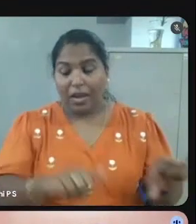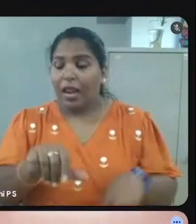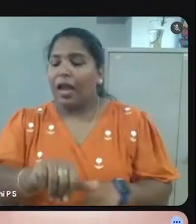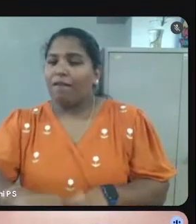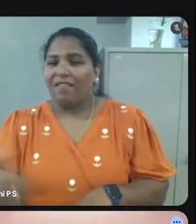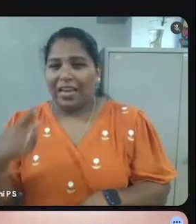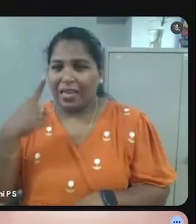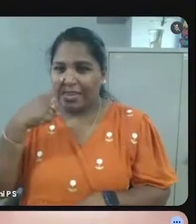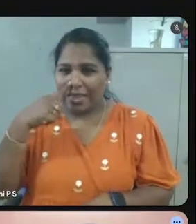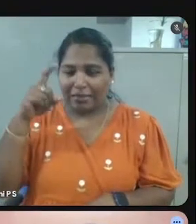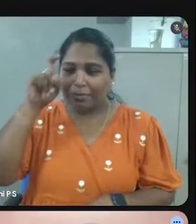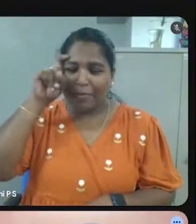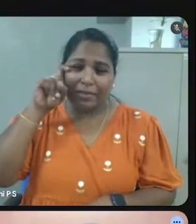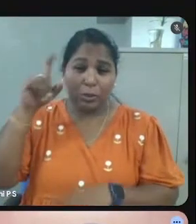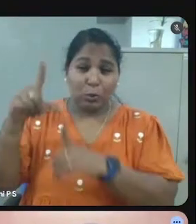എടുക്കാമോ?